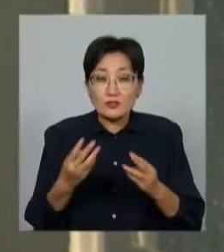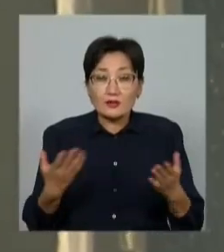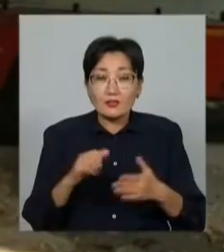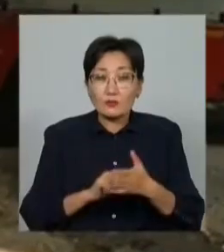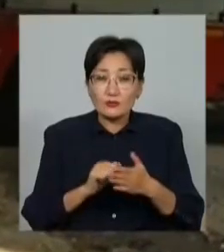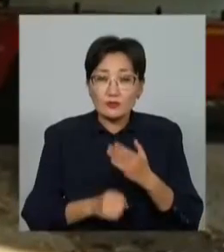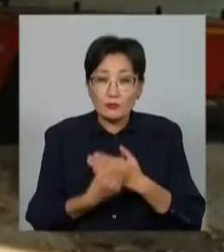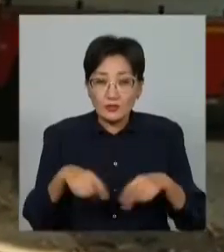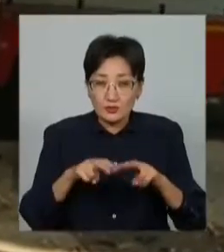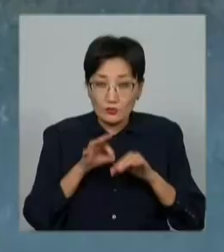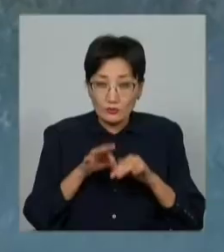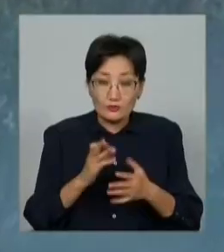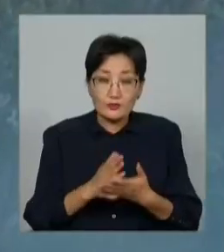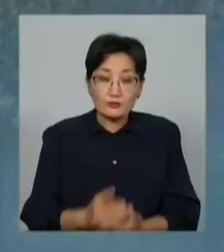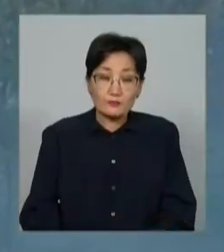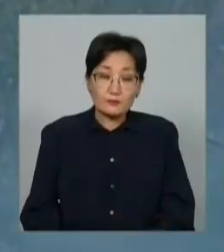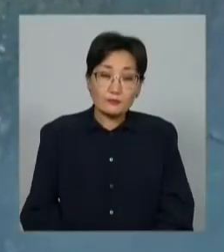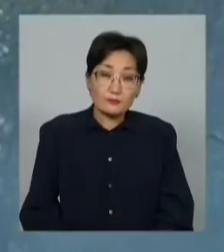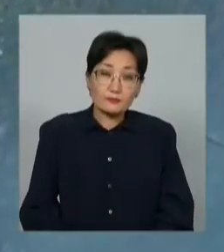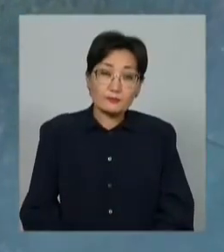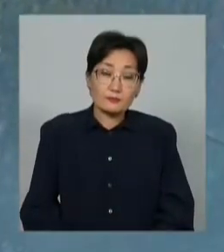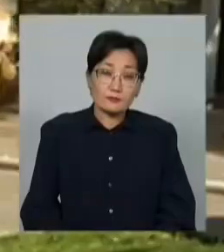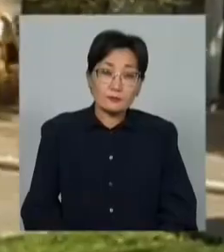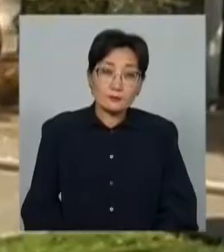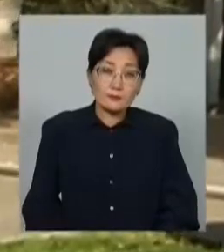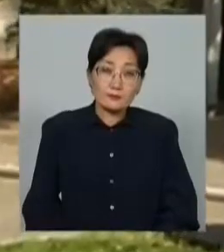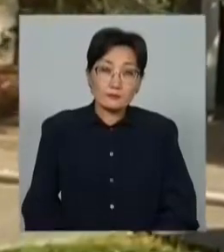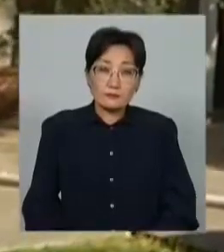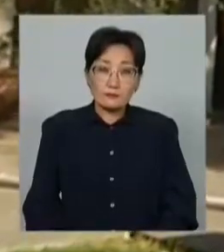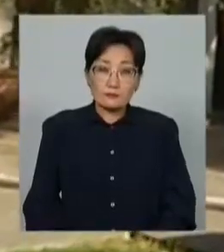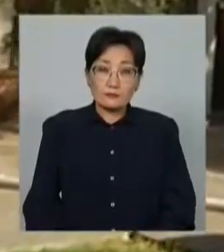неден шыққаны тексеріліп жатыр. Наскен Еркін, Ялгунжан Ашимжанов, Алматы телеарнасы.